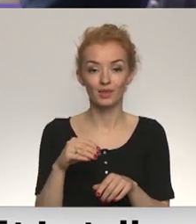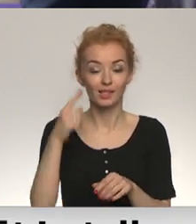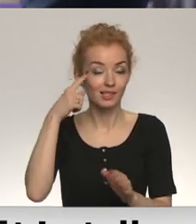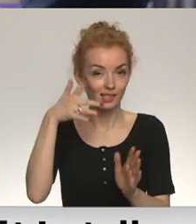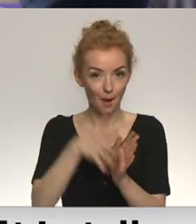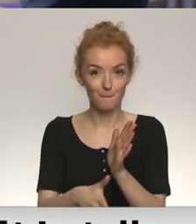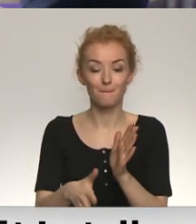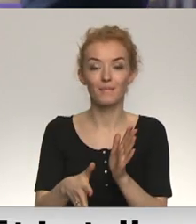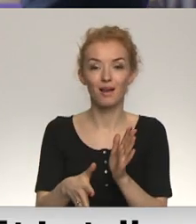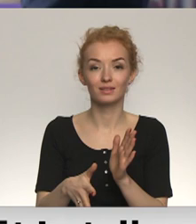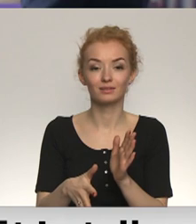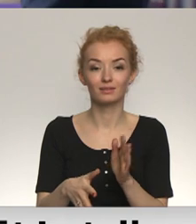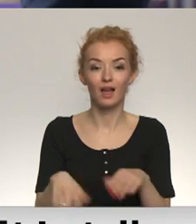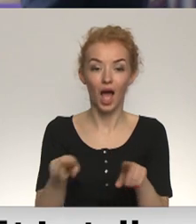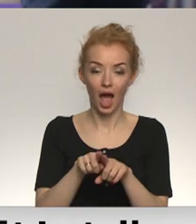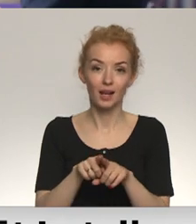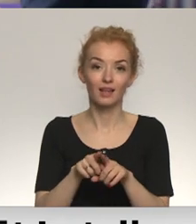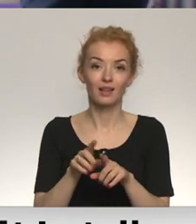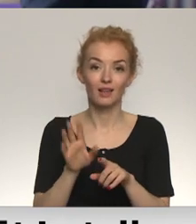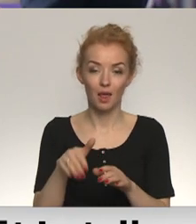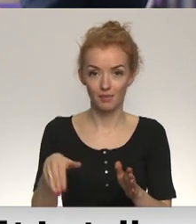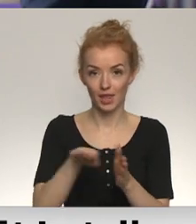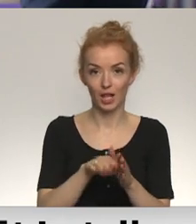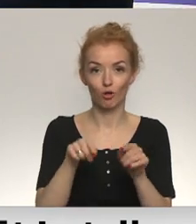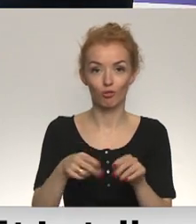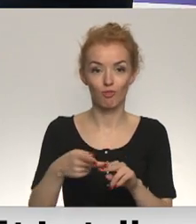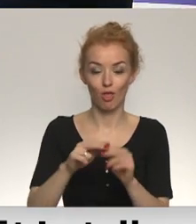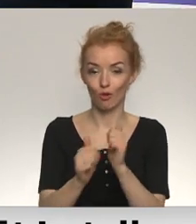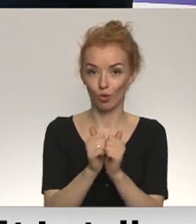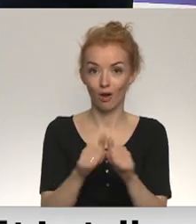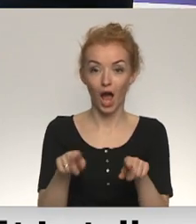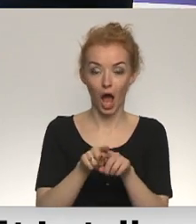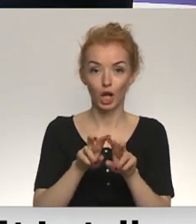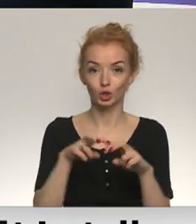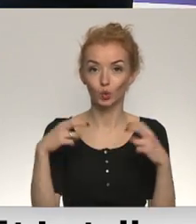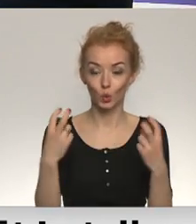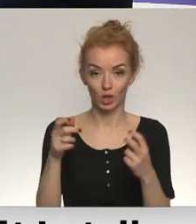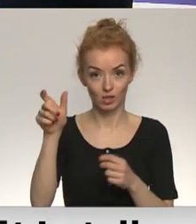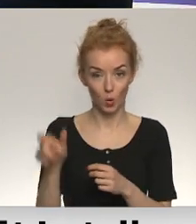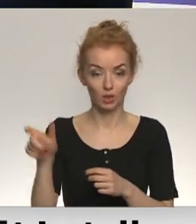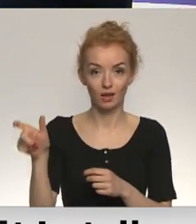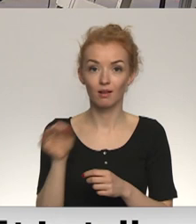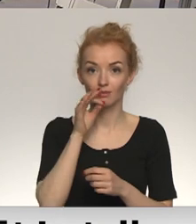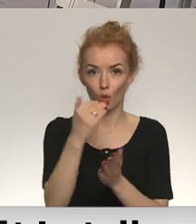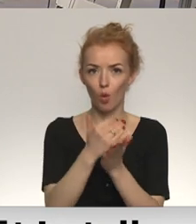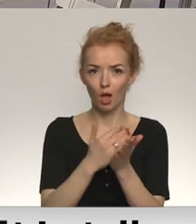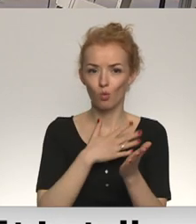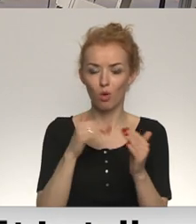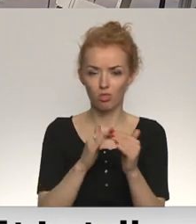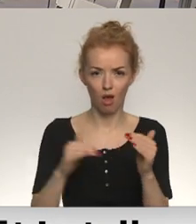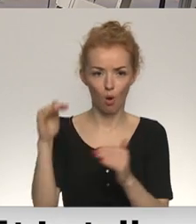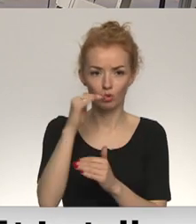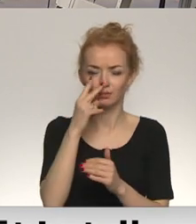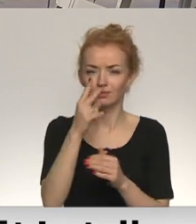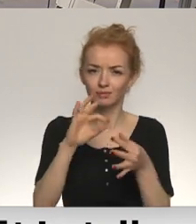saprast un arī piedalīties šādā konkursā. Arī žūrijas locekļi neslēp, ka prasības ir augstas. Uzmanība tiek